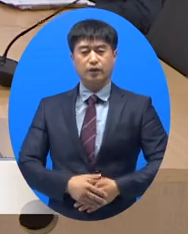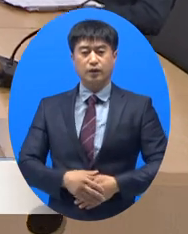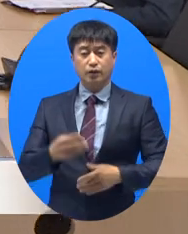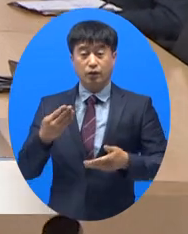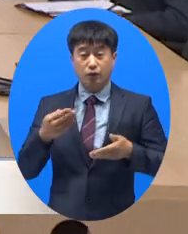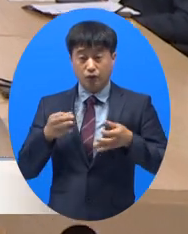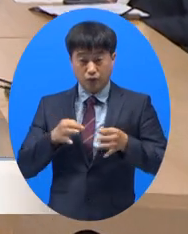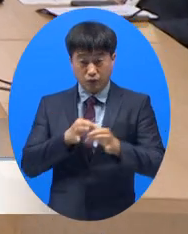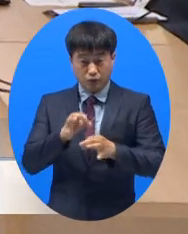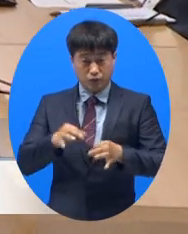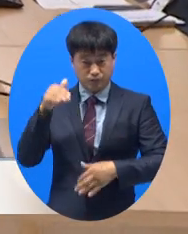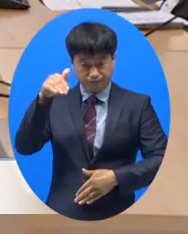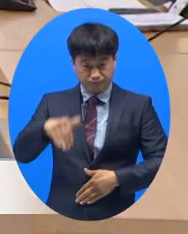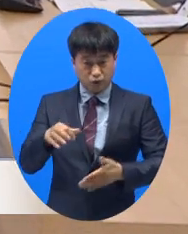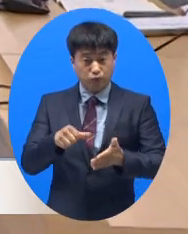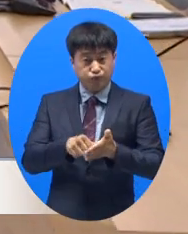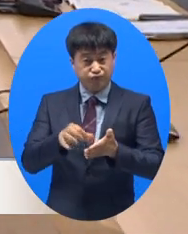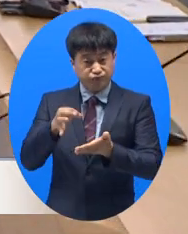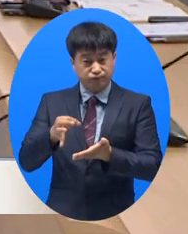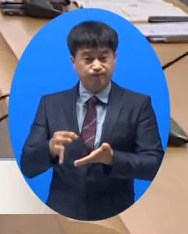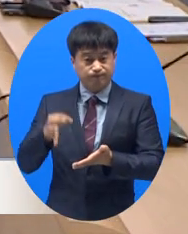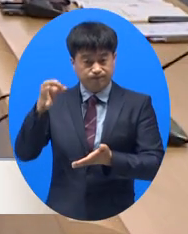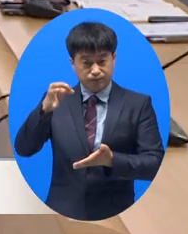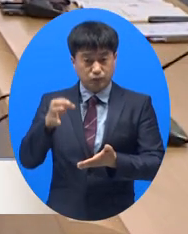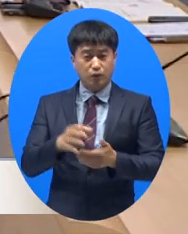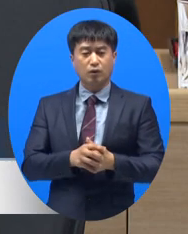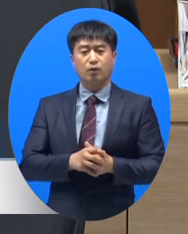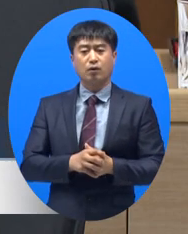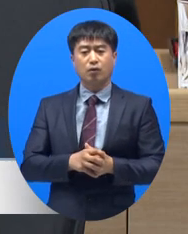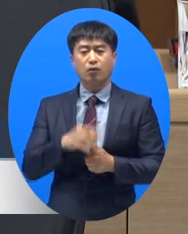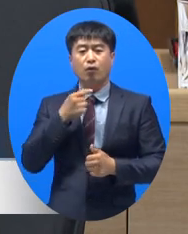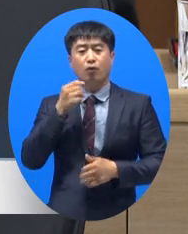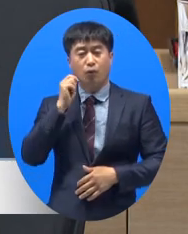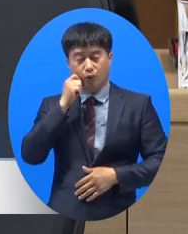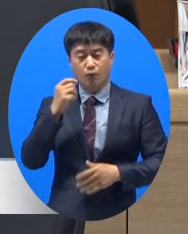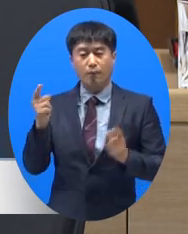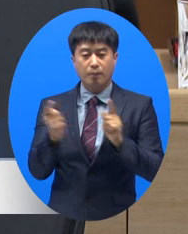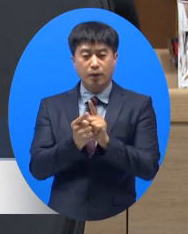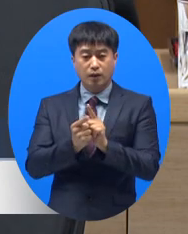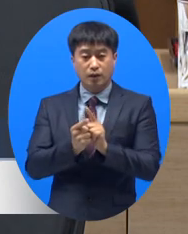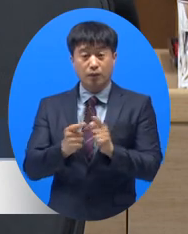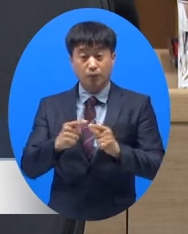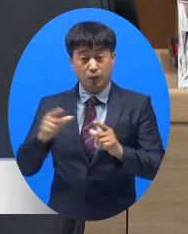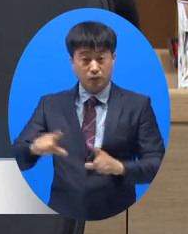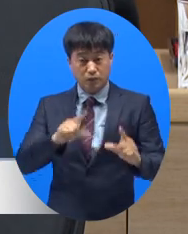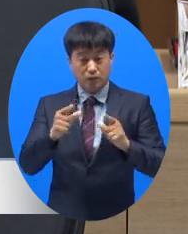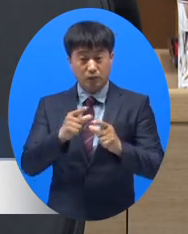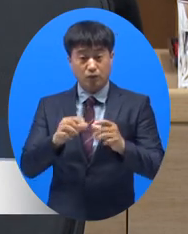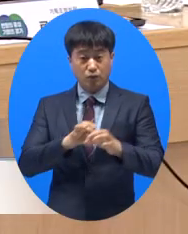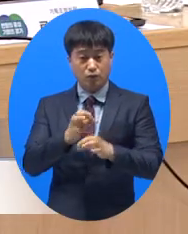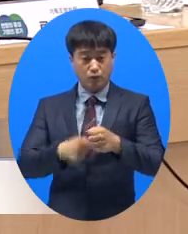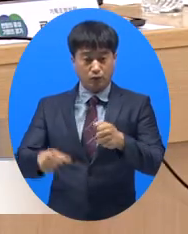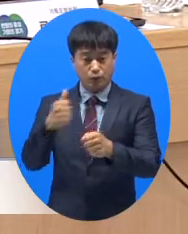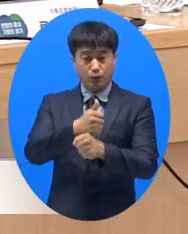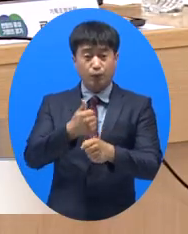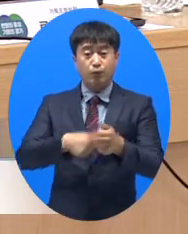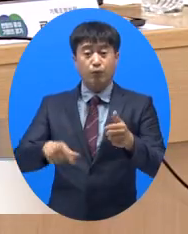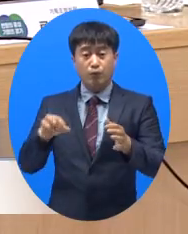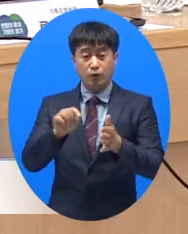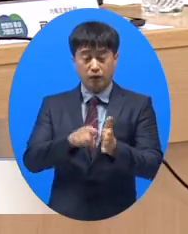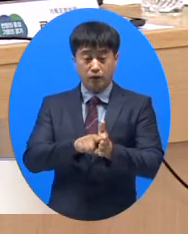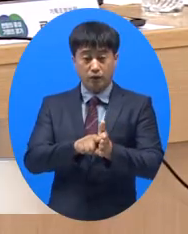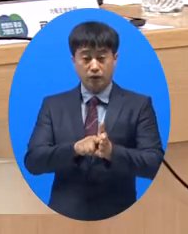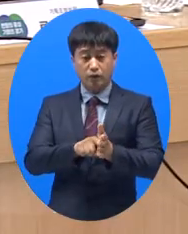경기 침체와 물가 상승, 금융 변동성 확대 등으로 어려움을 겪고 있는 민생 경제를 회복하기 위한